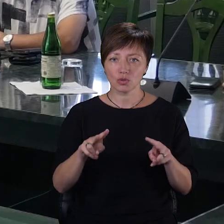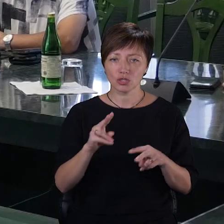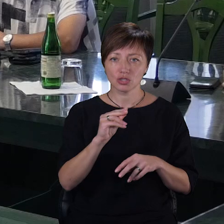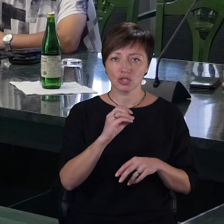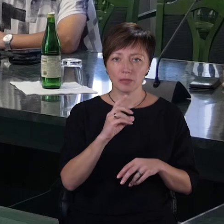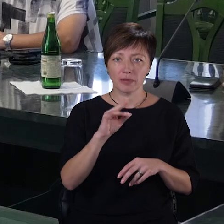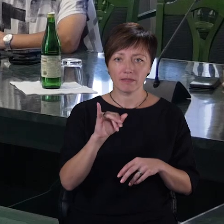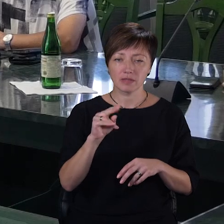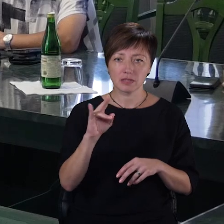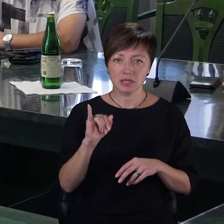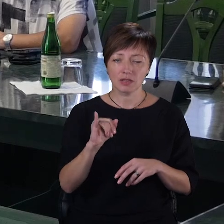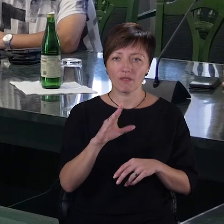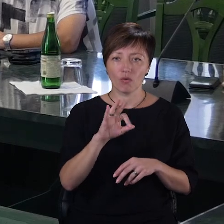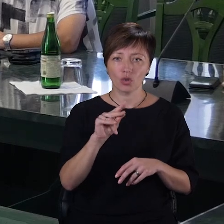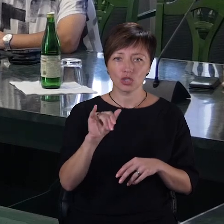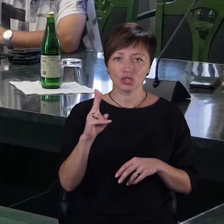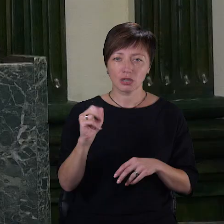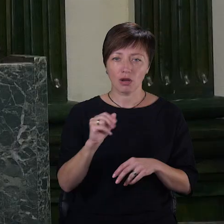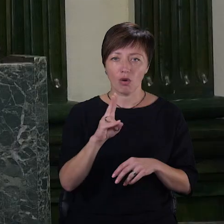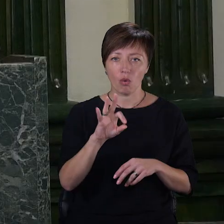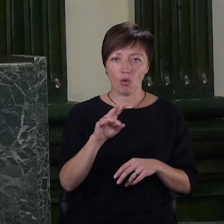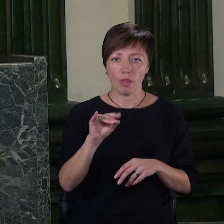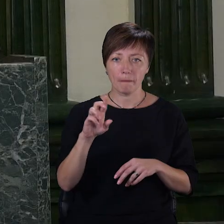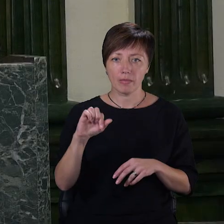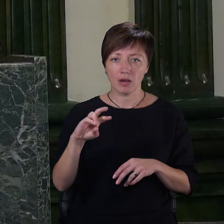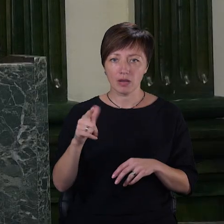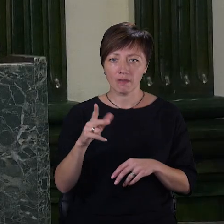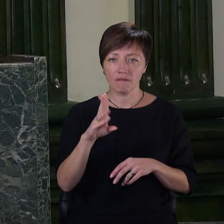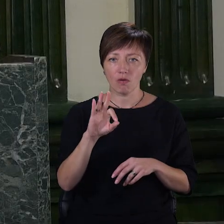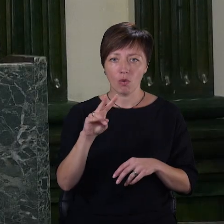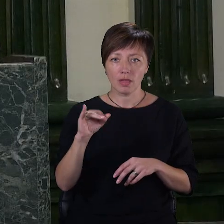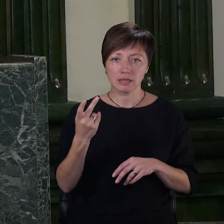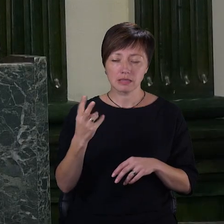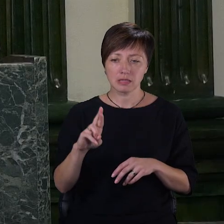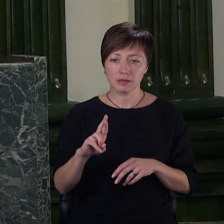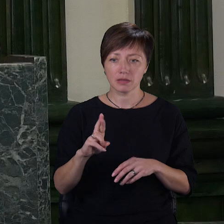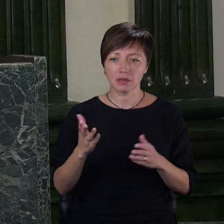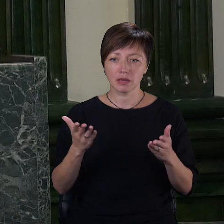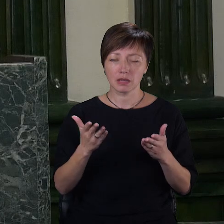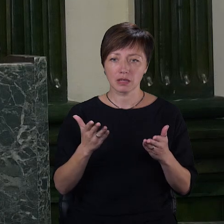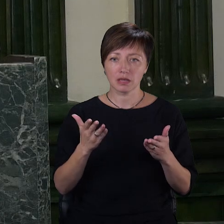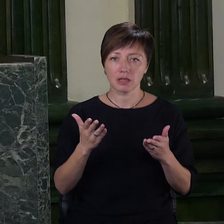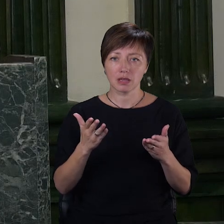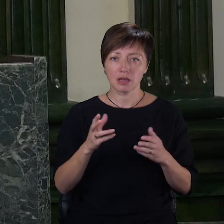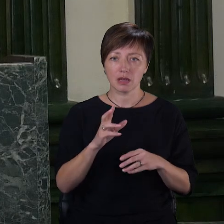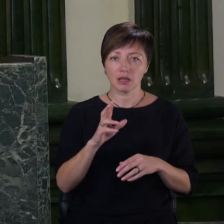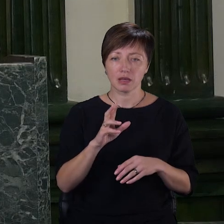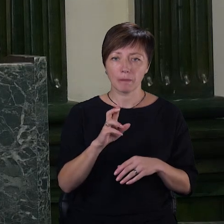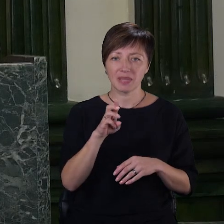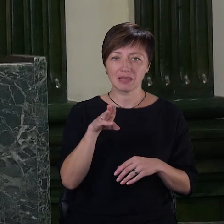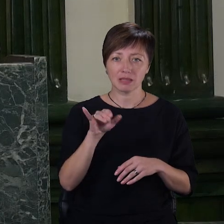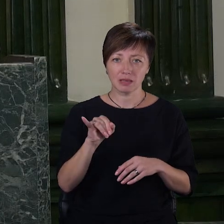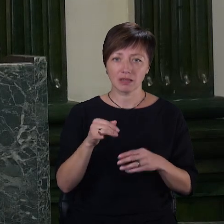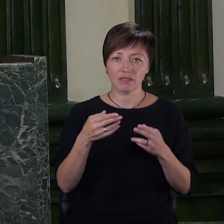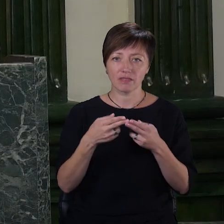Череповецький, Водичівський, Колибанський і села Волиці, які бюром технічної